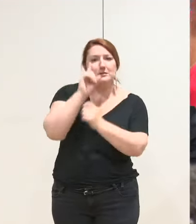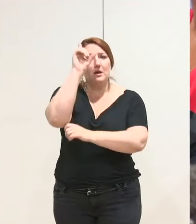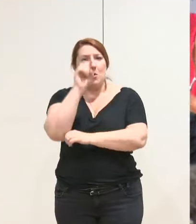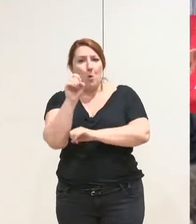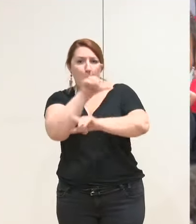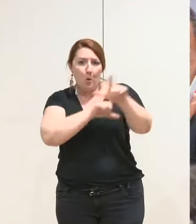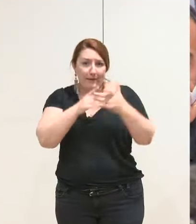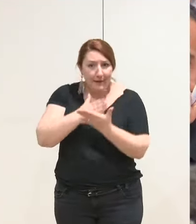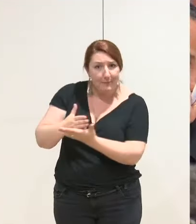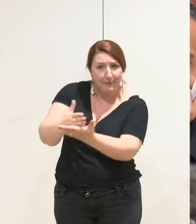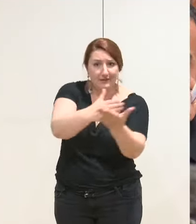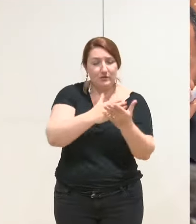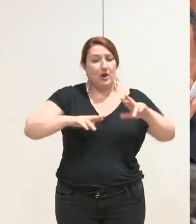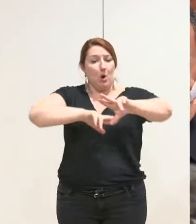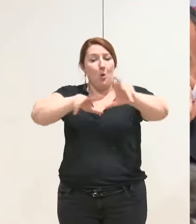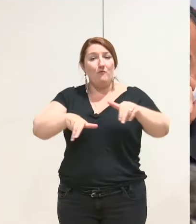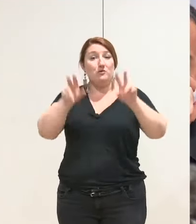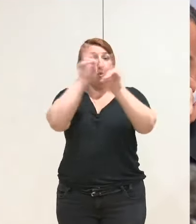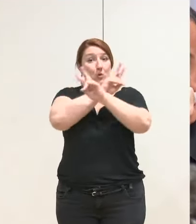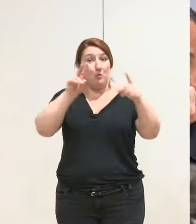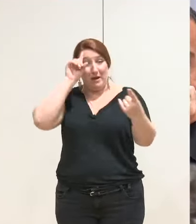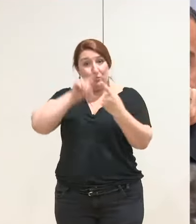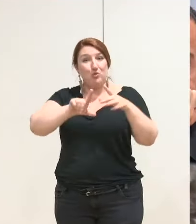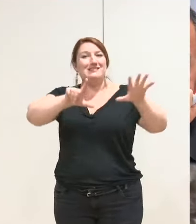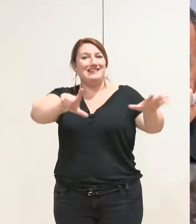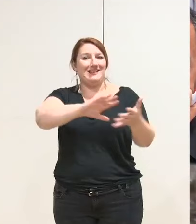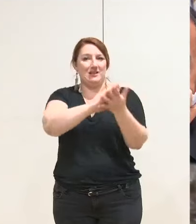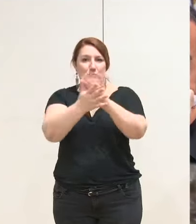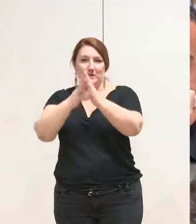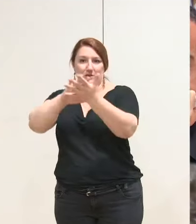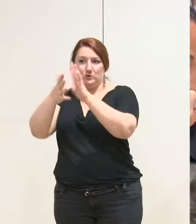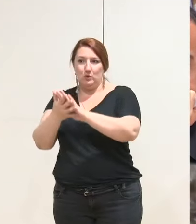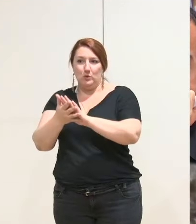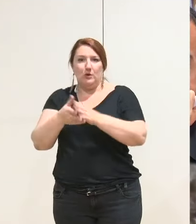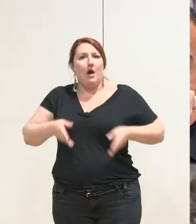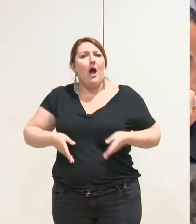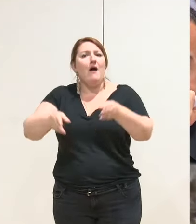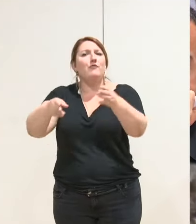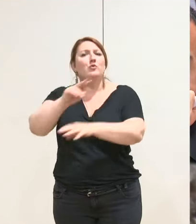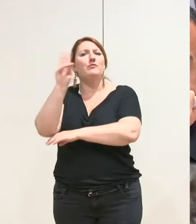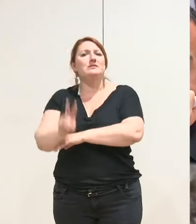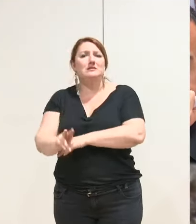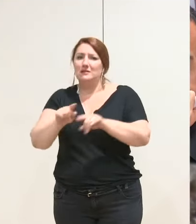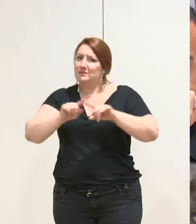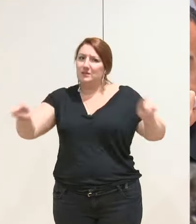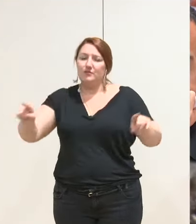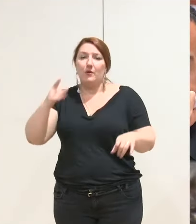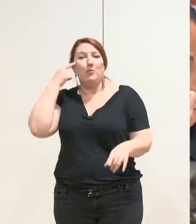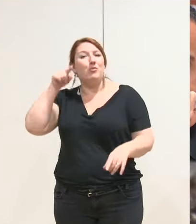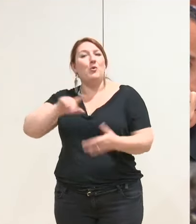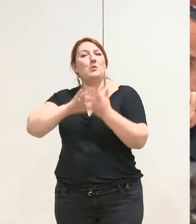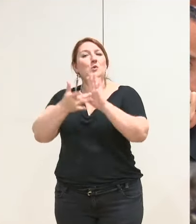pour maintenant SEP associations ce qui est différent de l'avenue du visile pour tout travaux d'art qui est seul dans ce